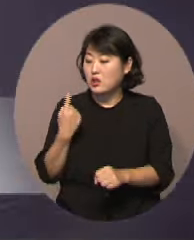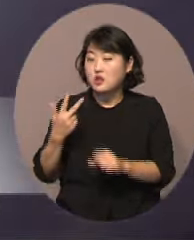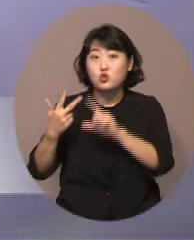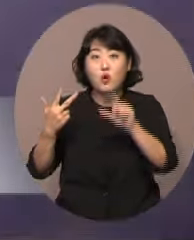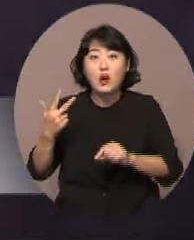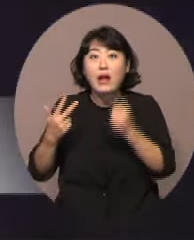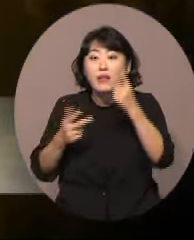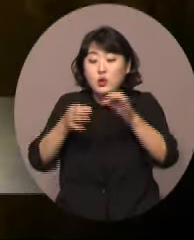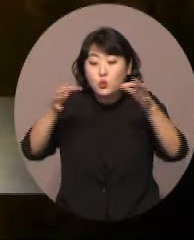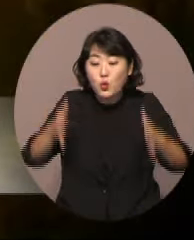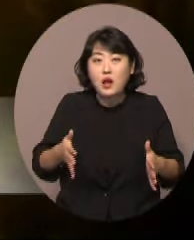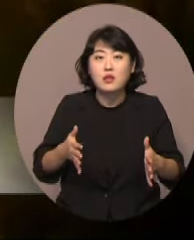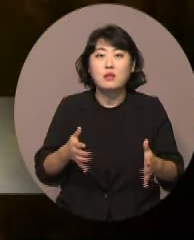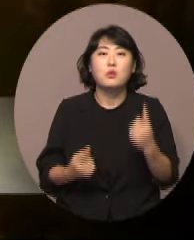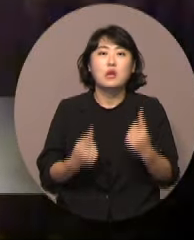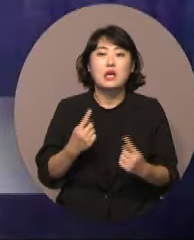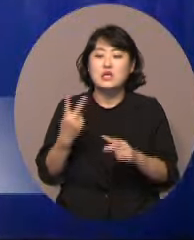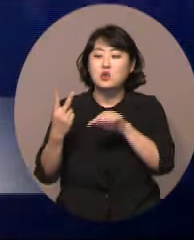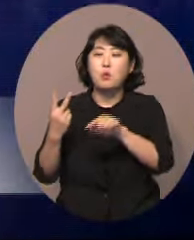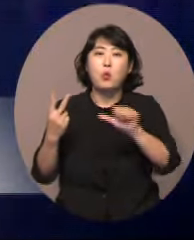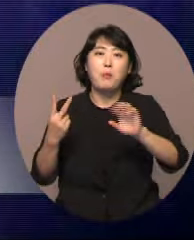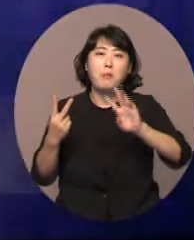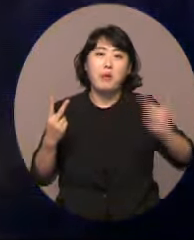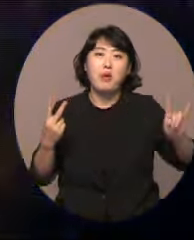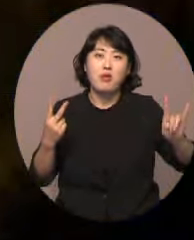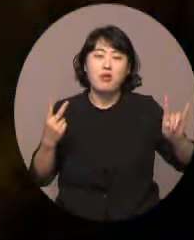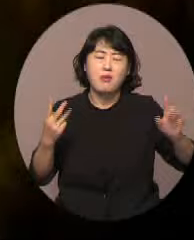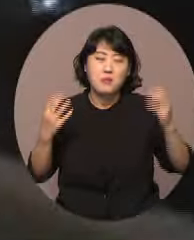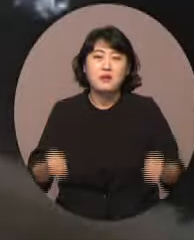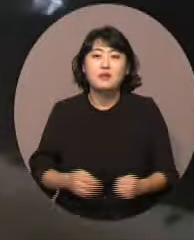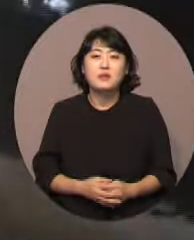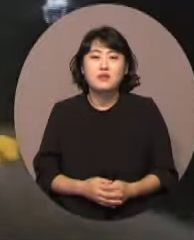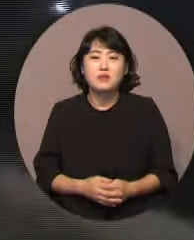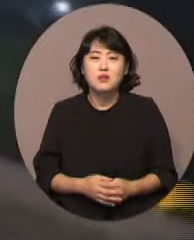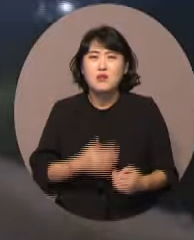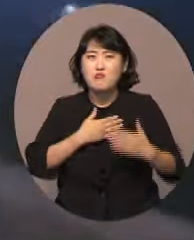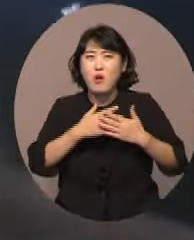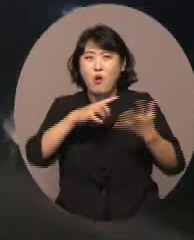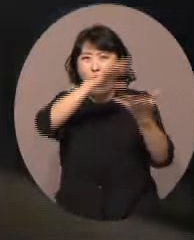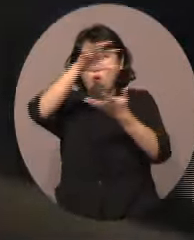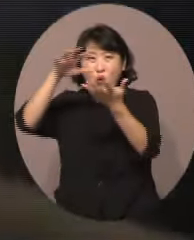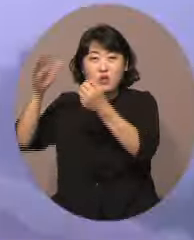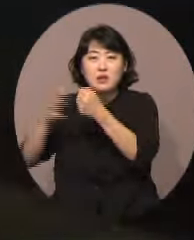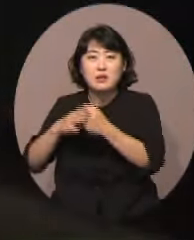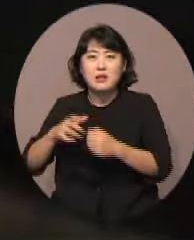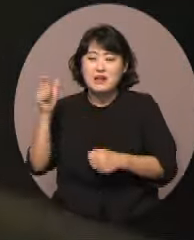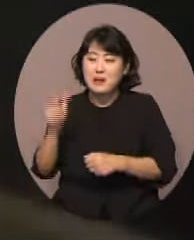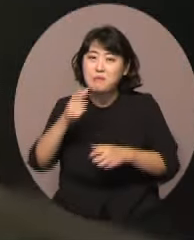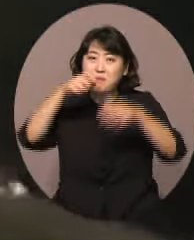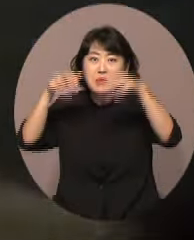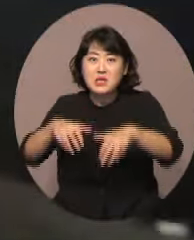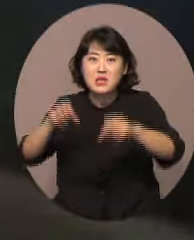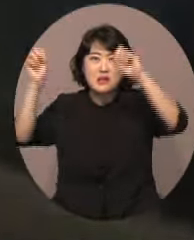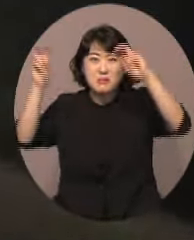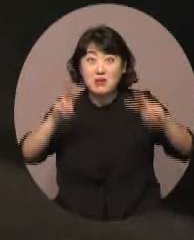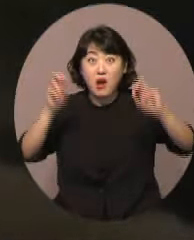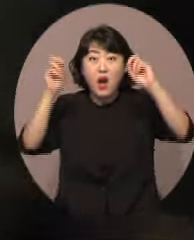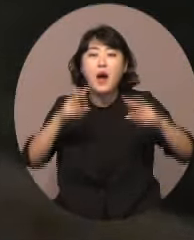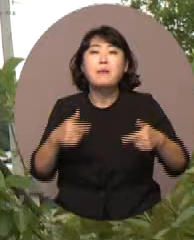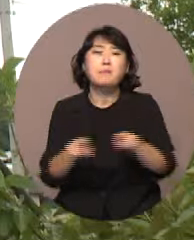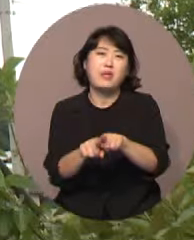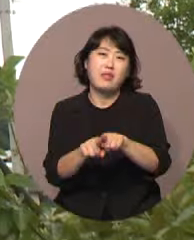낙뢰보다 2.5배 가까이 많은 횟수입니다. 매우 불안정한 대기 탓에 강한 비와 낙뢰가 함께 관측된